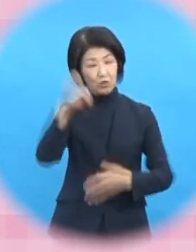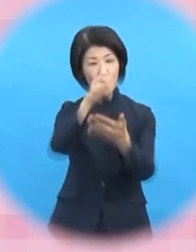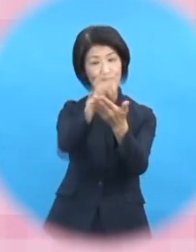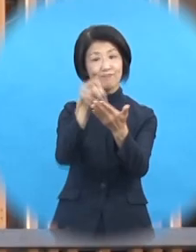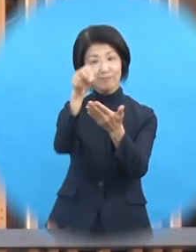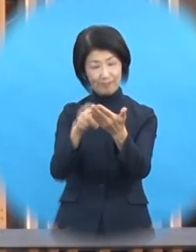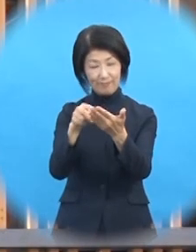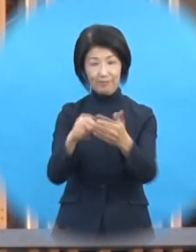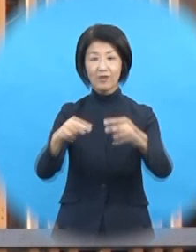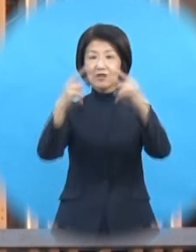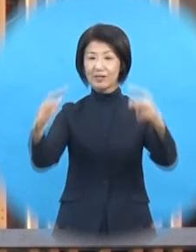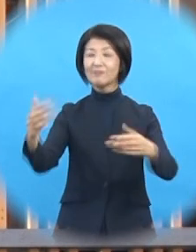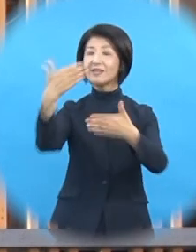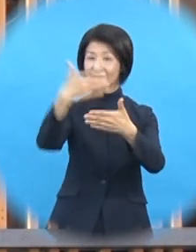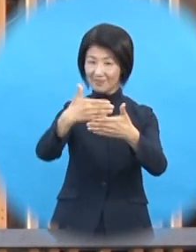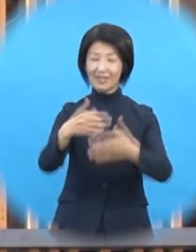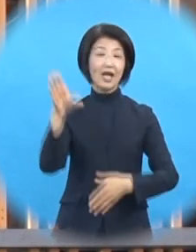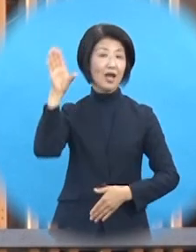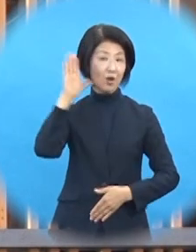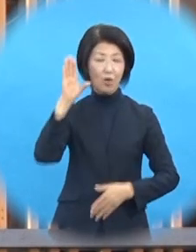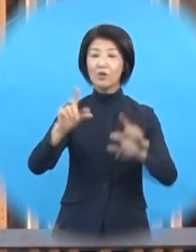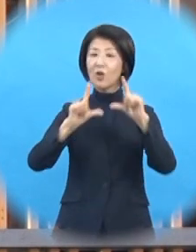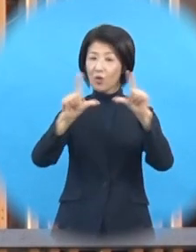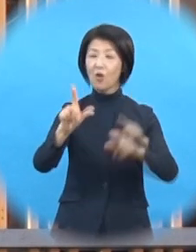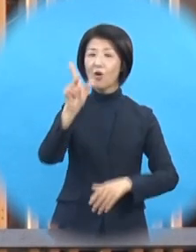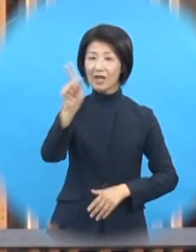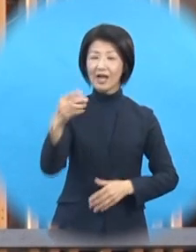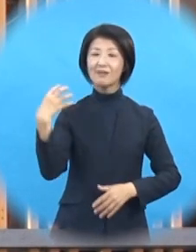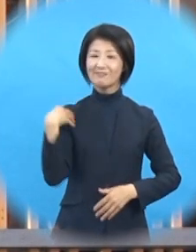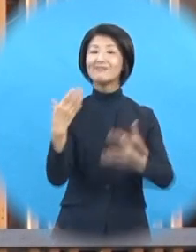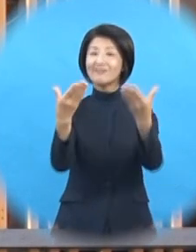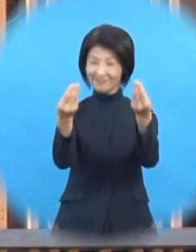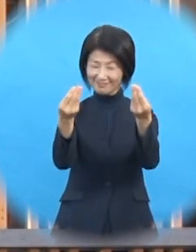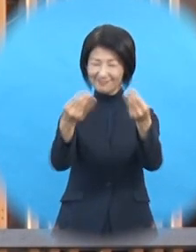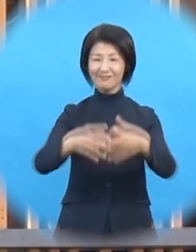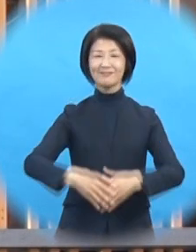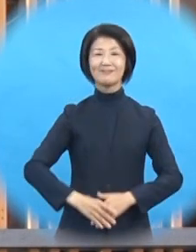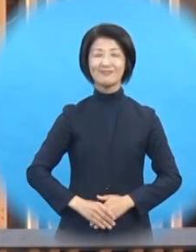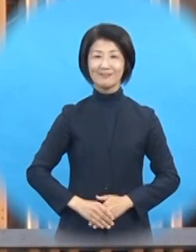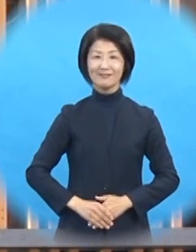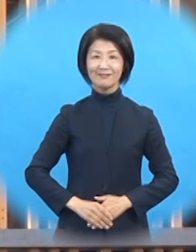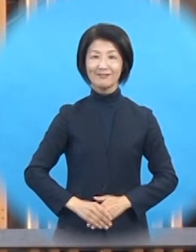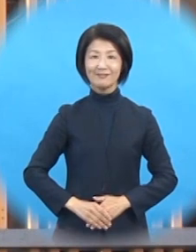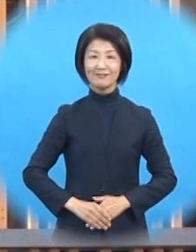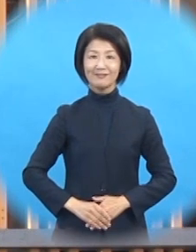忘れなく。この番組は静岡県校長広報課がお送りしました。